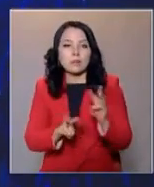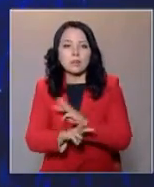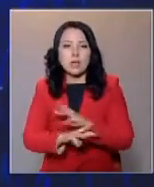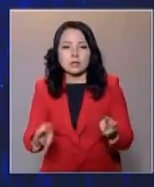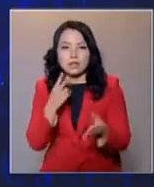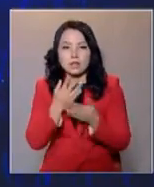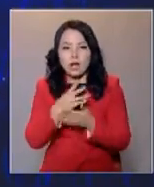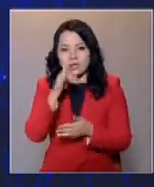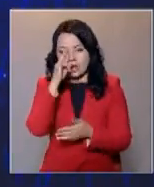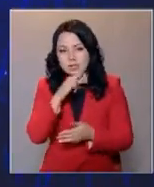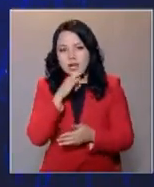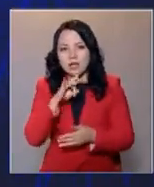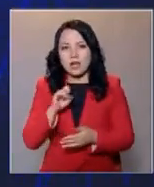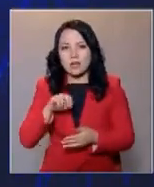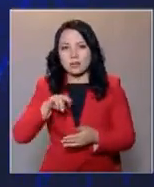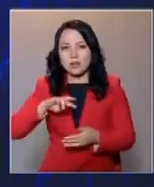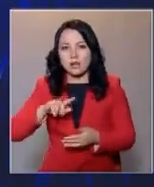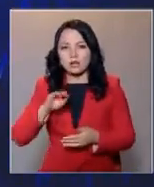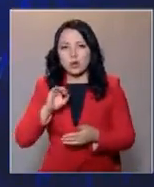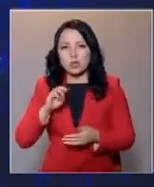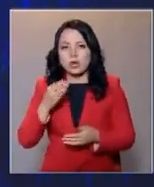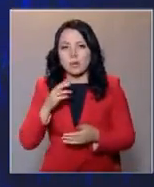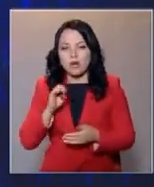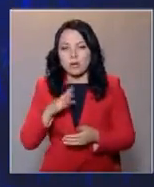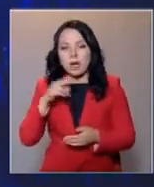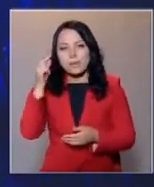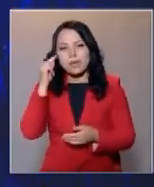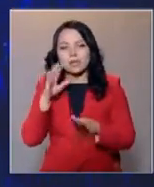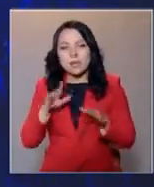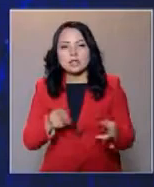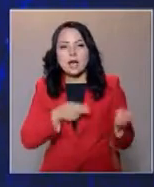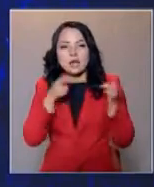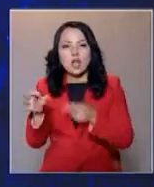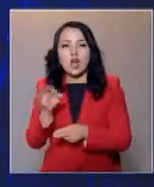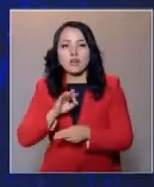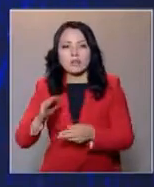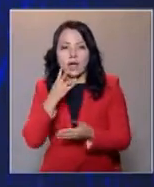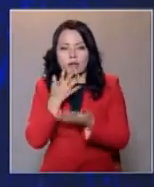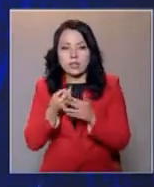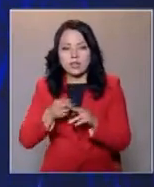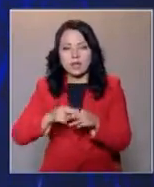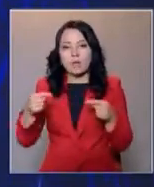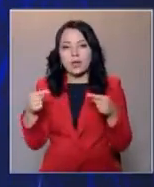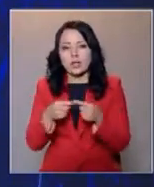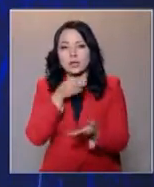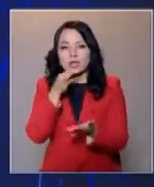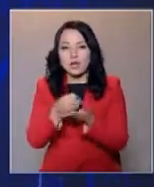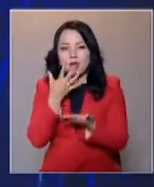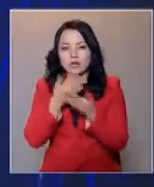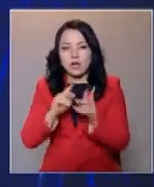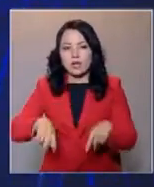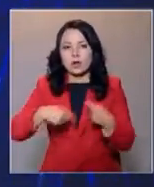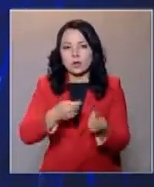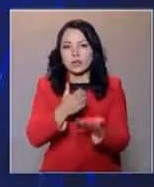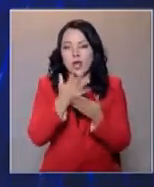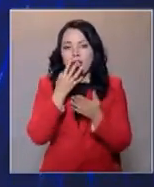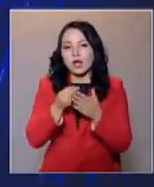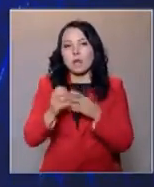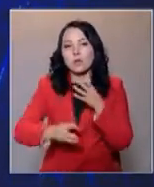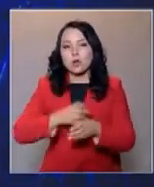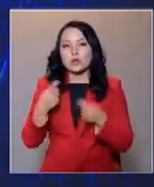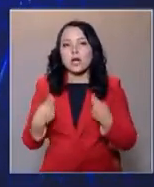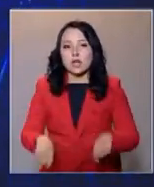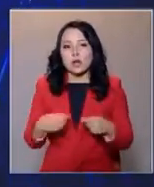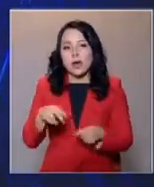иностранных дел Казахстана Рапиля Жушибаева в Пекин. Официальное подтверждение вручил председатель комитета по содействию международной